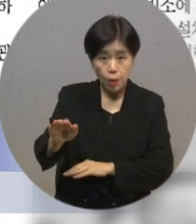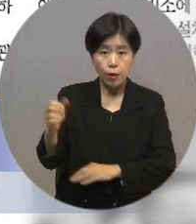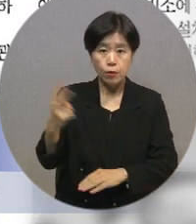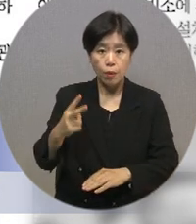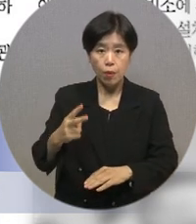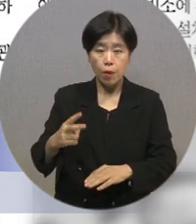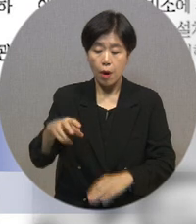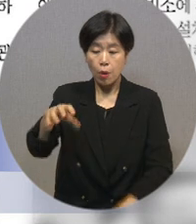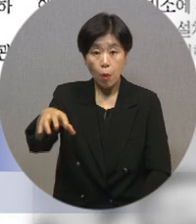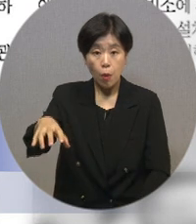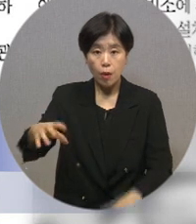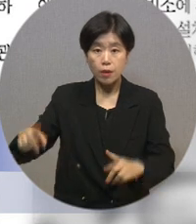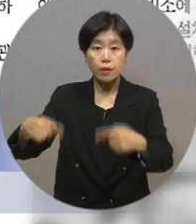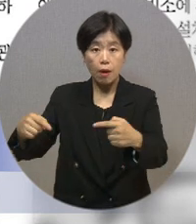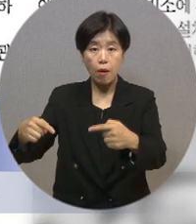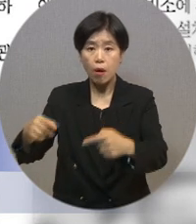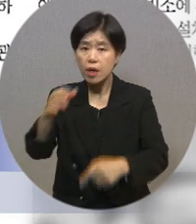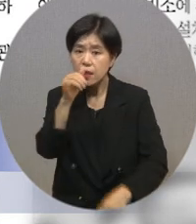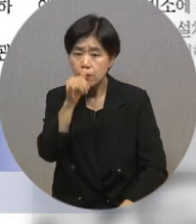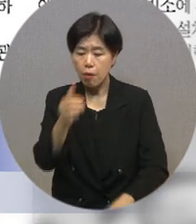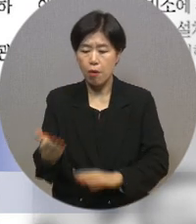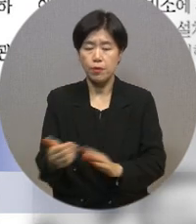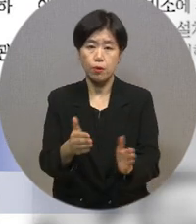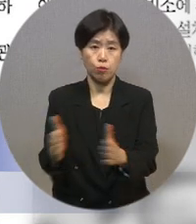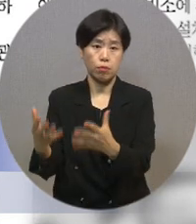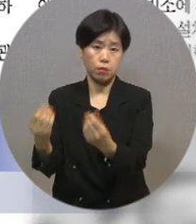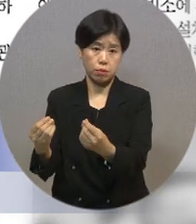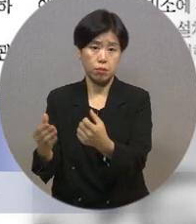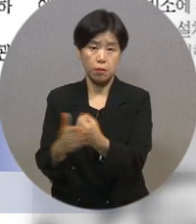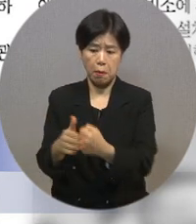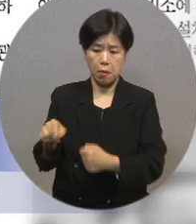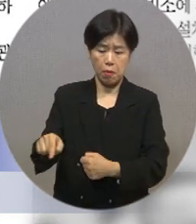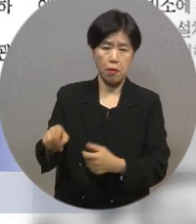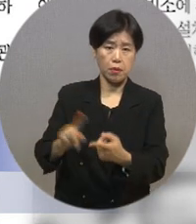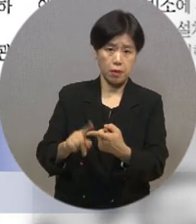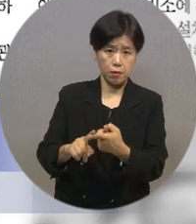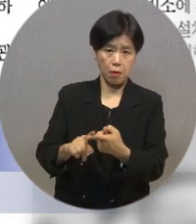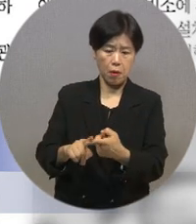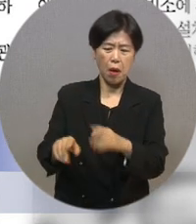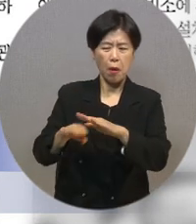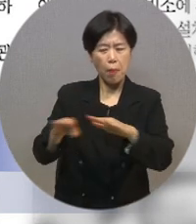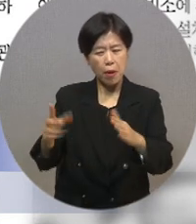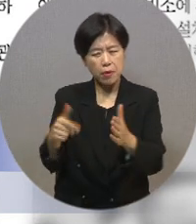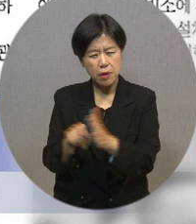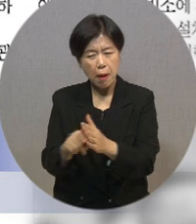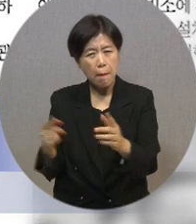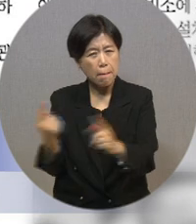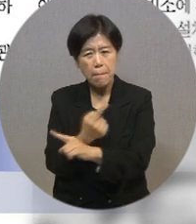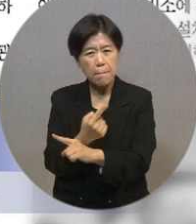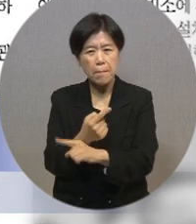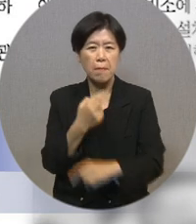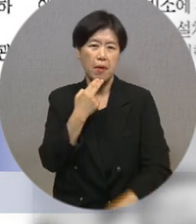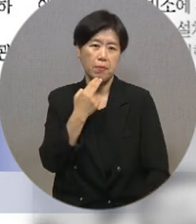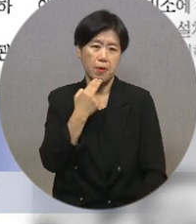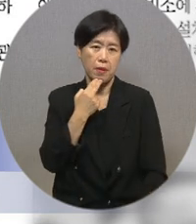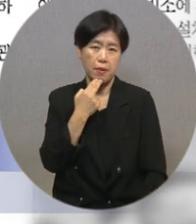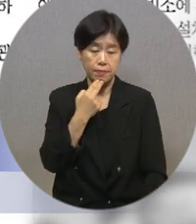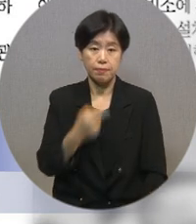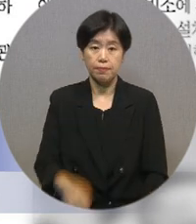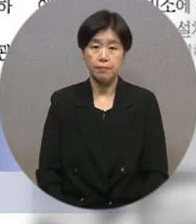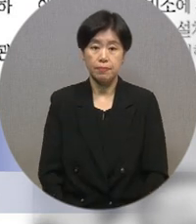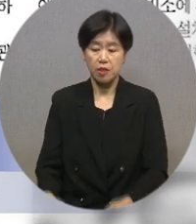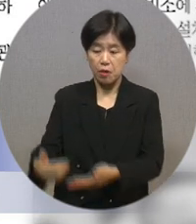휠체어가 비치된 점을 고려할 때 현재 시점에서 별도의 구제 조치가 필요하지 않다고 보아 해당